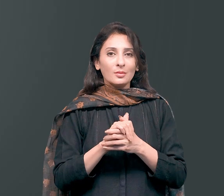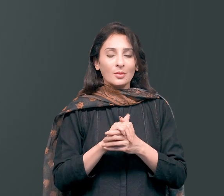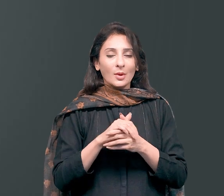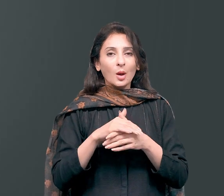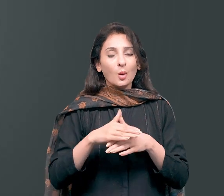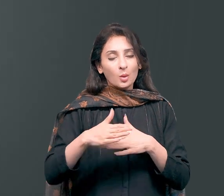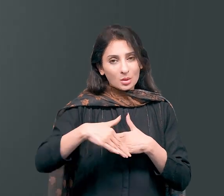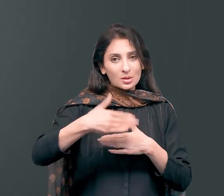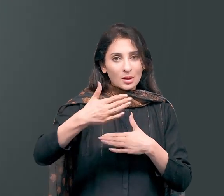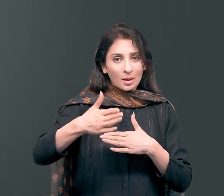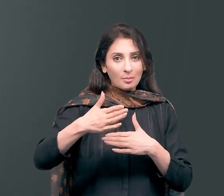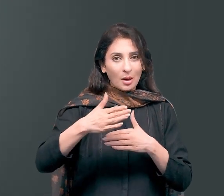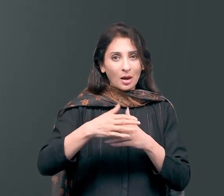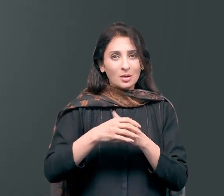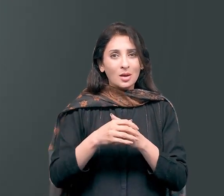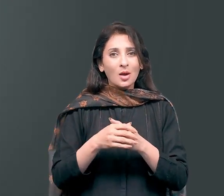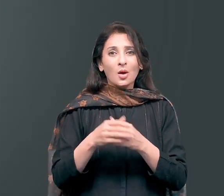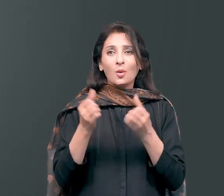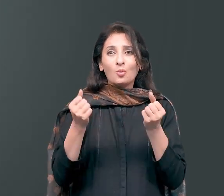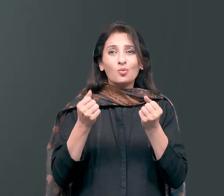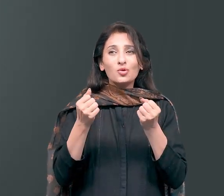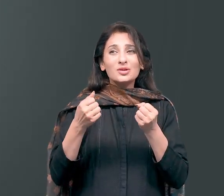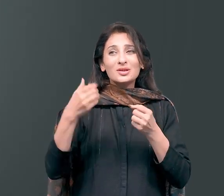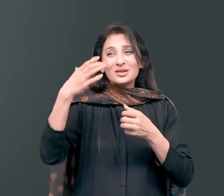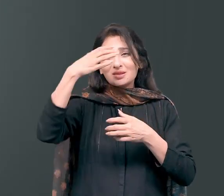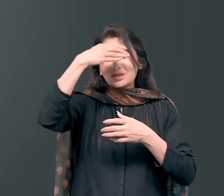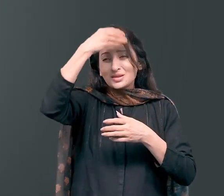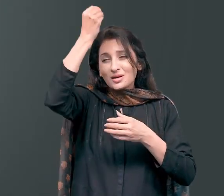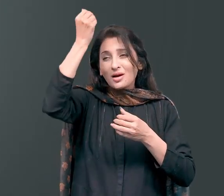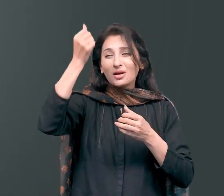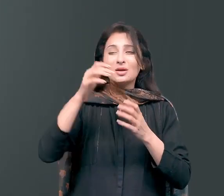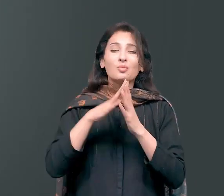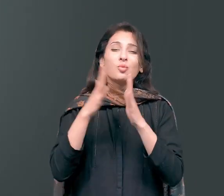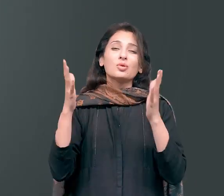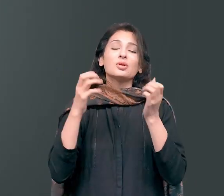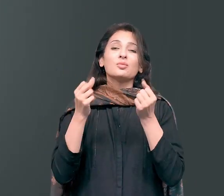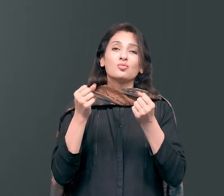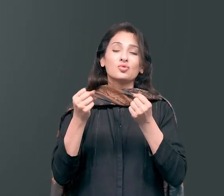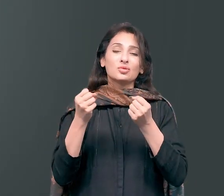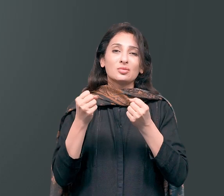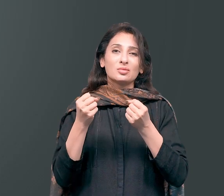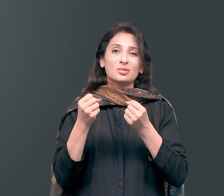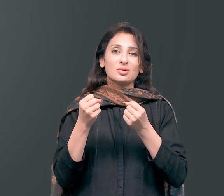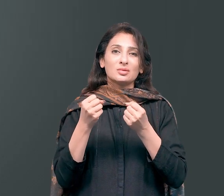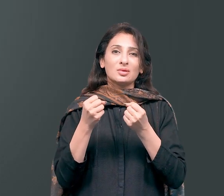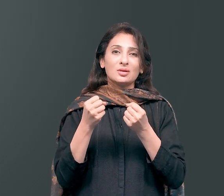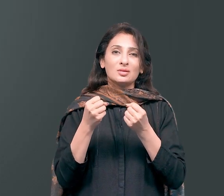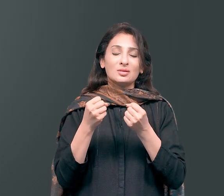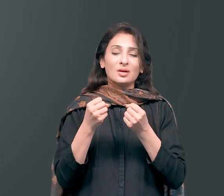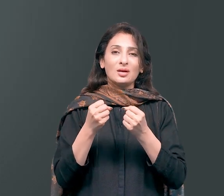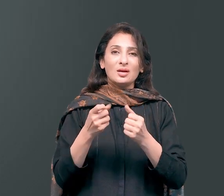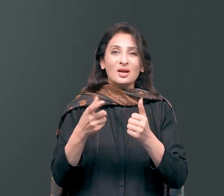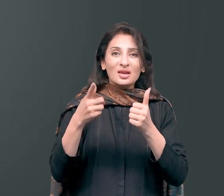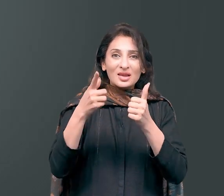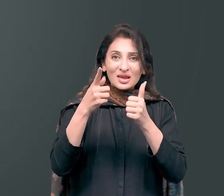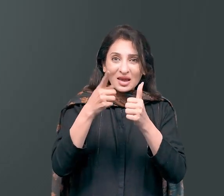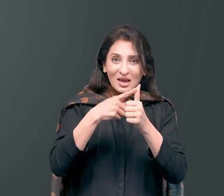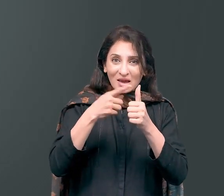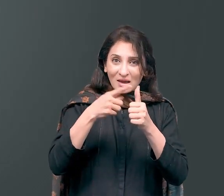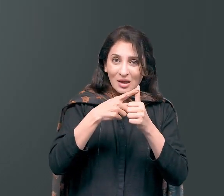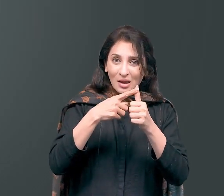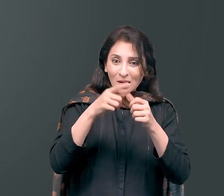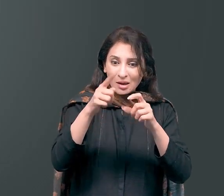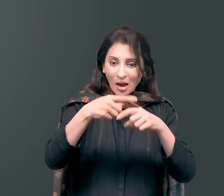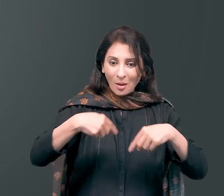مسلم لیگ کے اتفاق کرنے سے آیا۔ سب سے مشکل تو جناح کے لیے مشکل یہ تھی کہ کابینہ